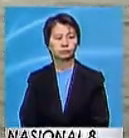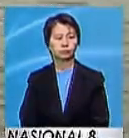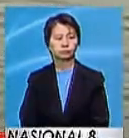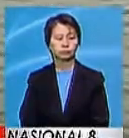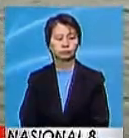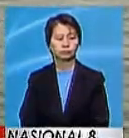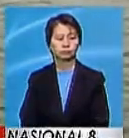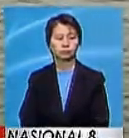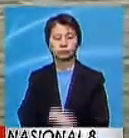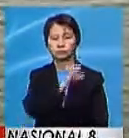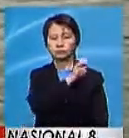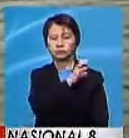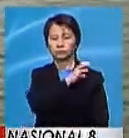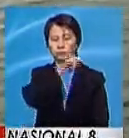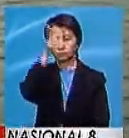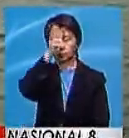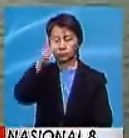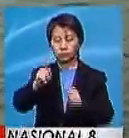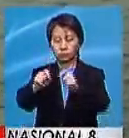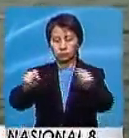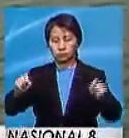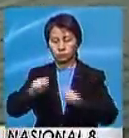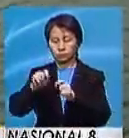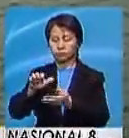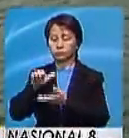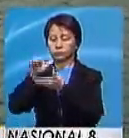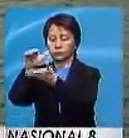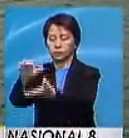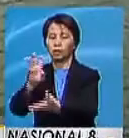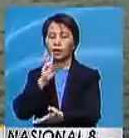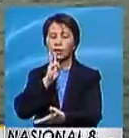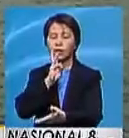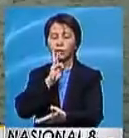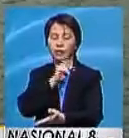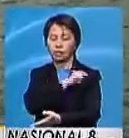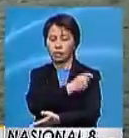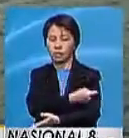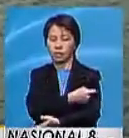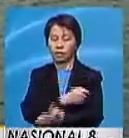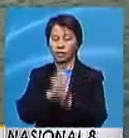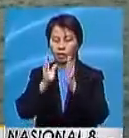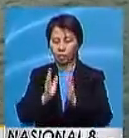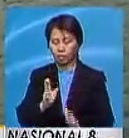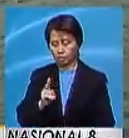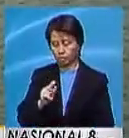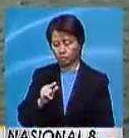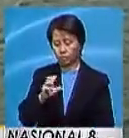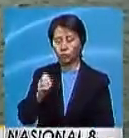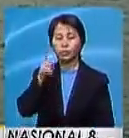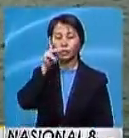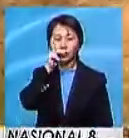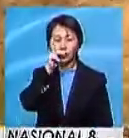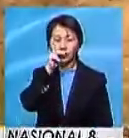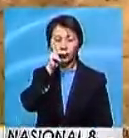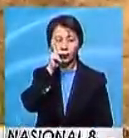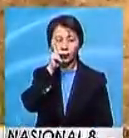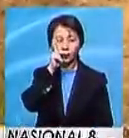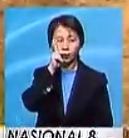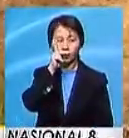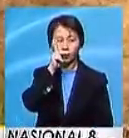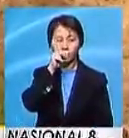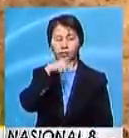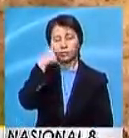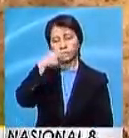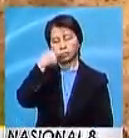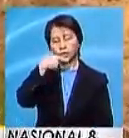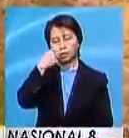Pengerusi jawatan kuasa Kerajaan Tempatan, Bekalan Air, Sumber Air dan Tenaga, Badan-Badan Bukan Kerajaan Negeri Kedah, Dato' Badrul Hisham Hashim